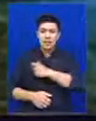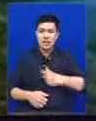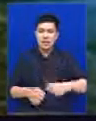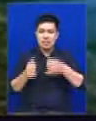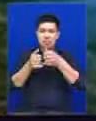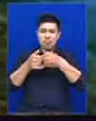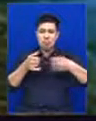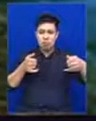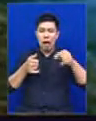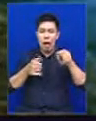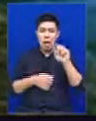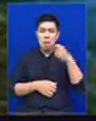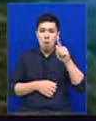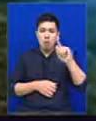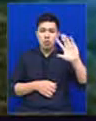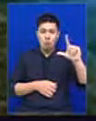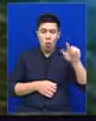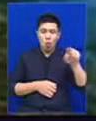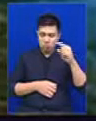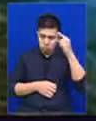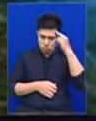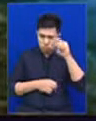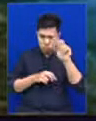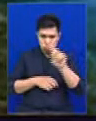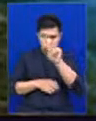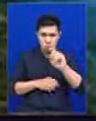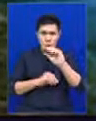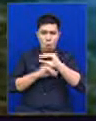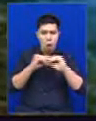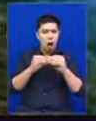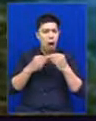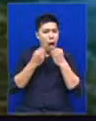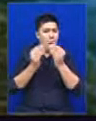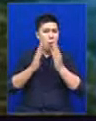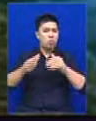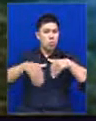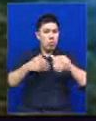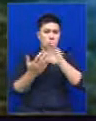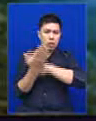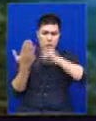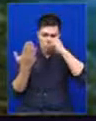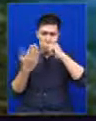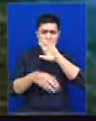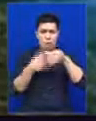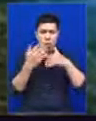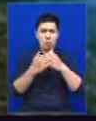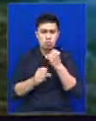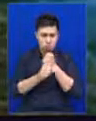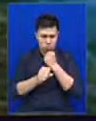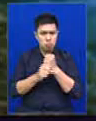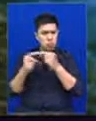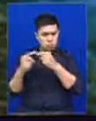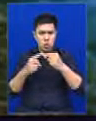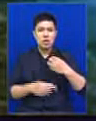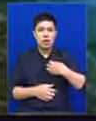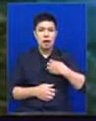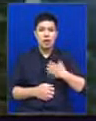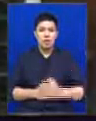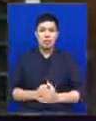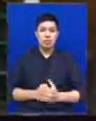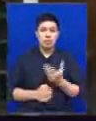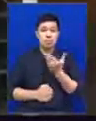งสัยนอกจากนี้ยังยืนยันนะครับว่าเป็นโครงการที่เกิดขึ้นเพื่อประชาชนและคนไทยทุกคนพร้อมกับเดินหน้าสานงานต่อ